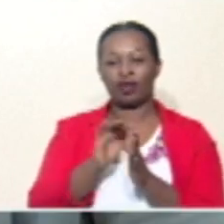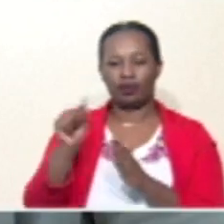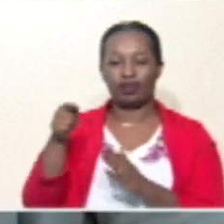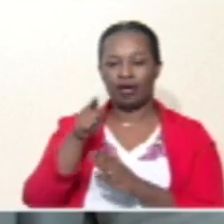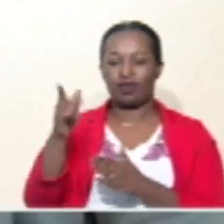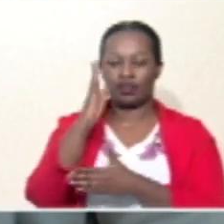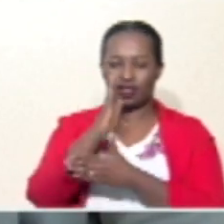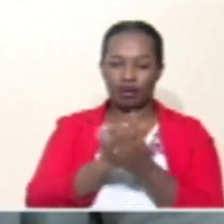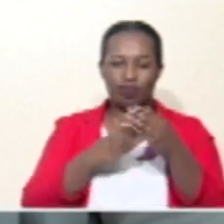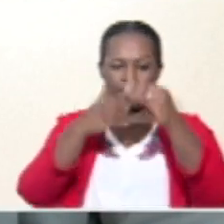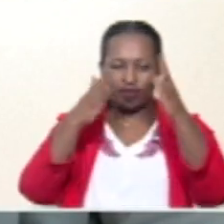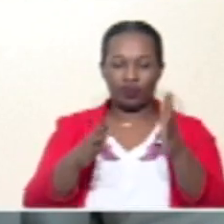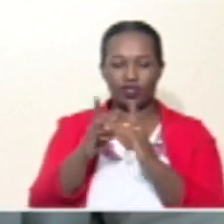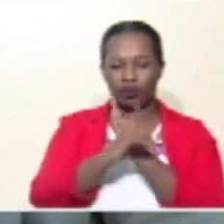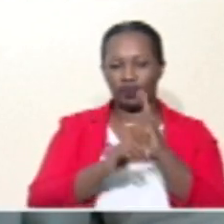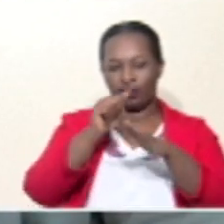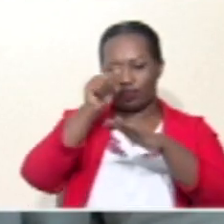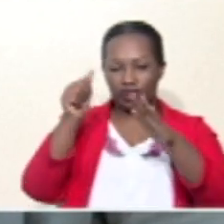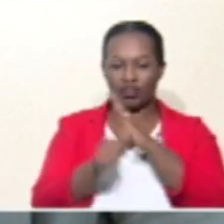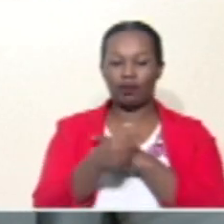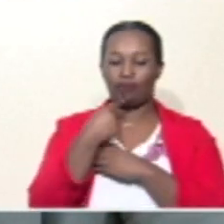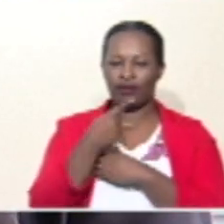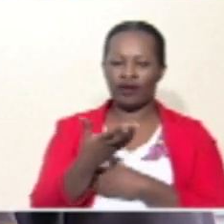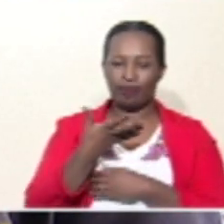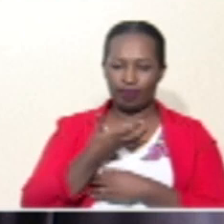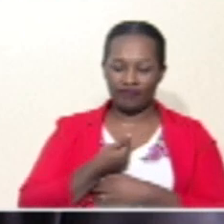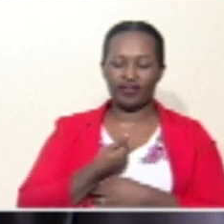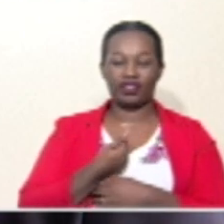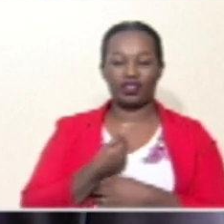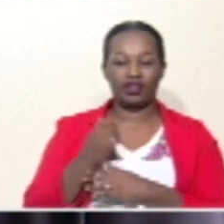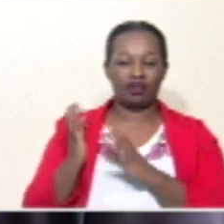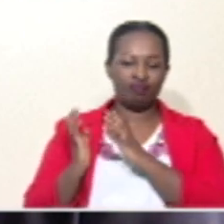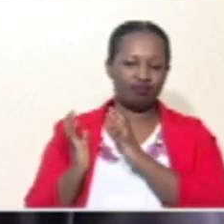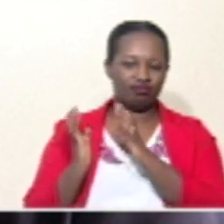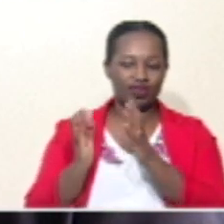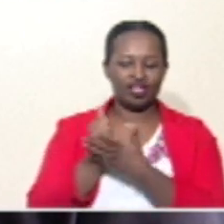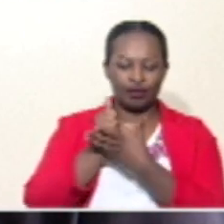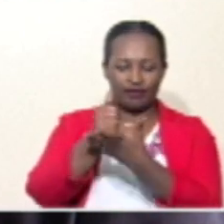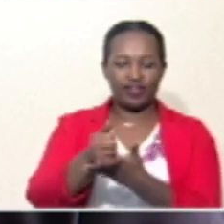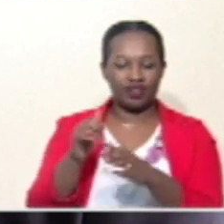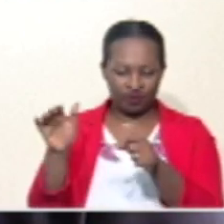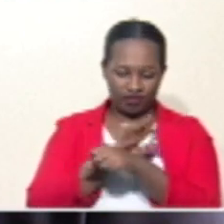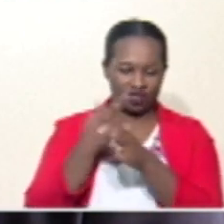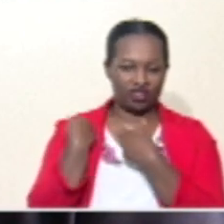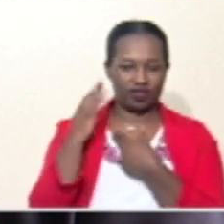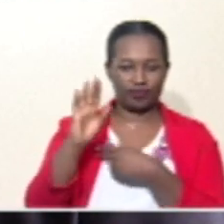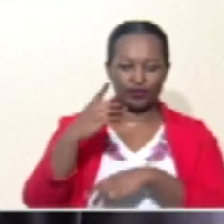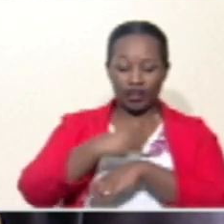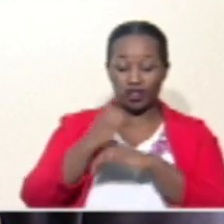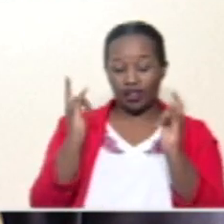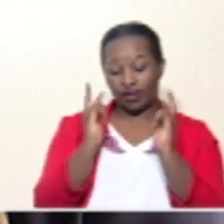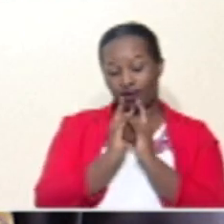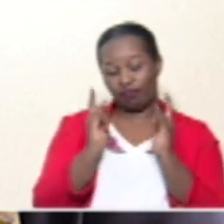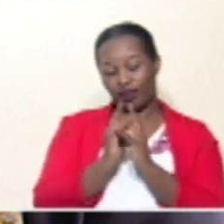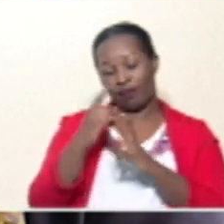bavuga ko batahanye impamba izabafasha kuzuza inshingano zabo. Muri iyi nama tumazemo iminsi igera kuri ine, dutahanye impamba